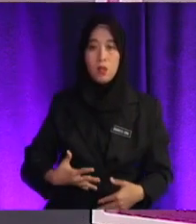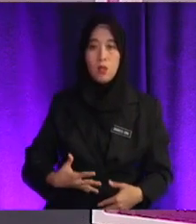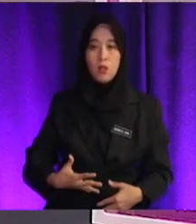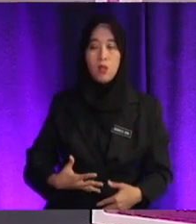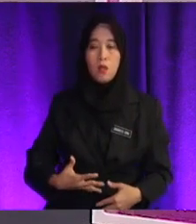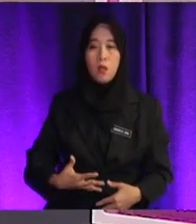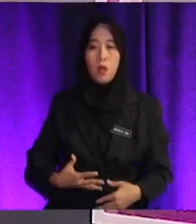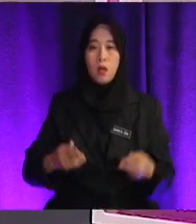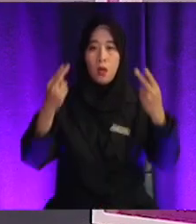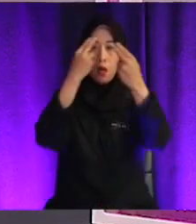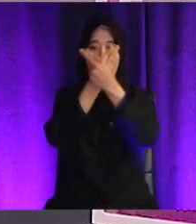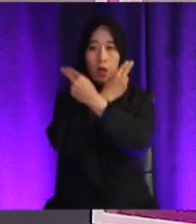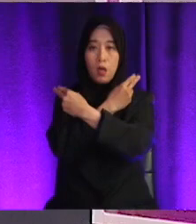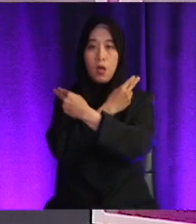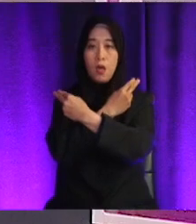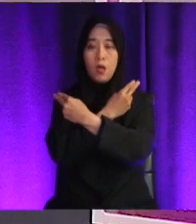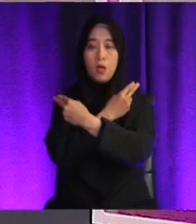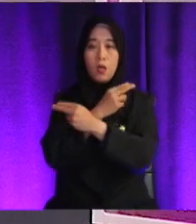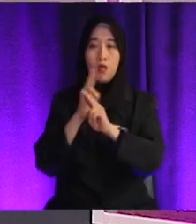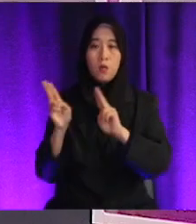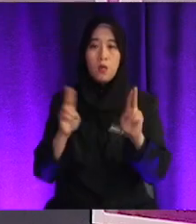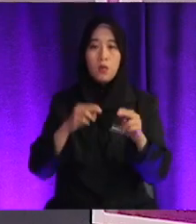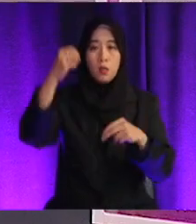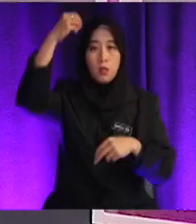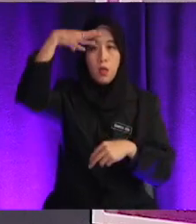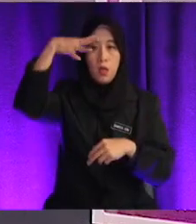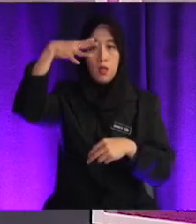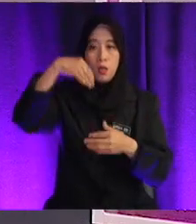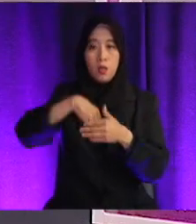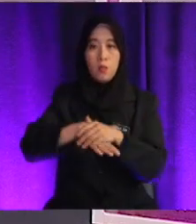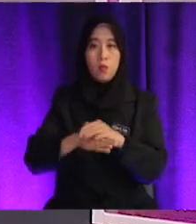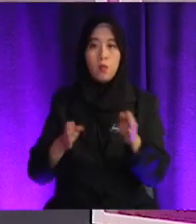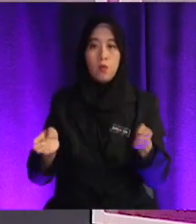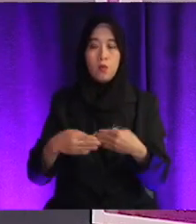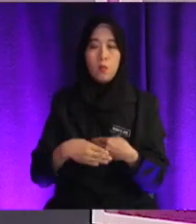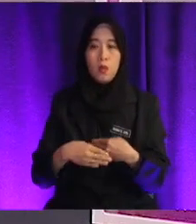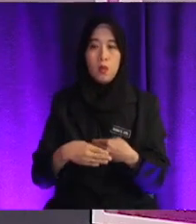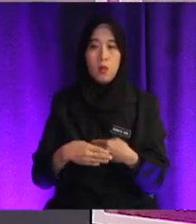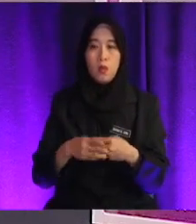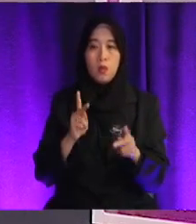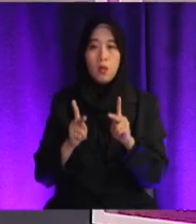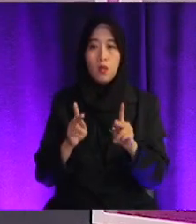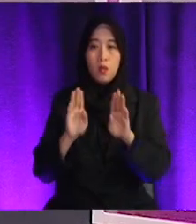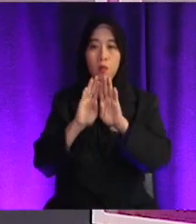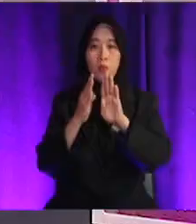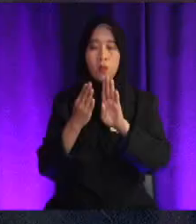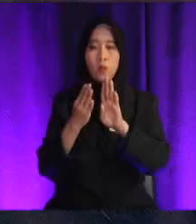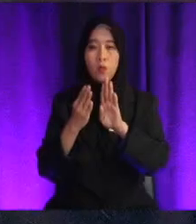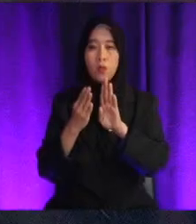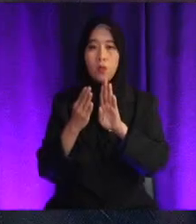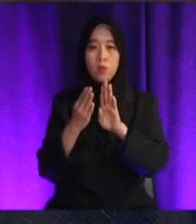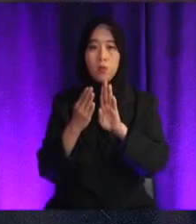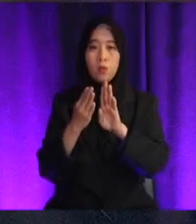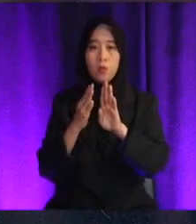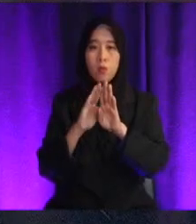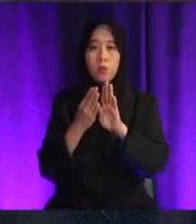ruang. Okey. Ataupun kalau macam contoh pintu, kita pasang yang kita maafkan. Pintu yang mana, cikgu?